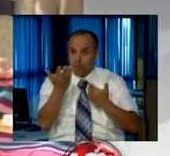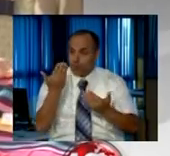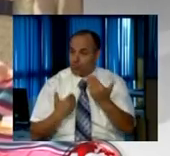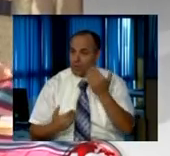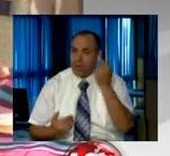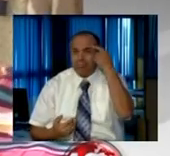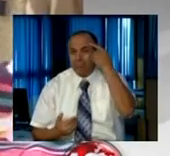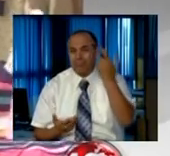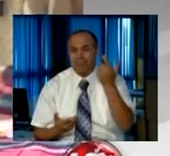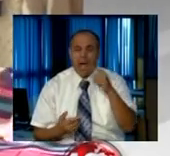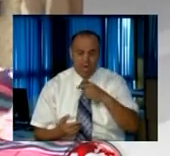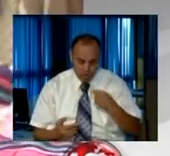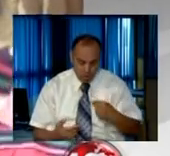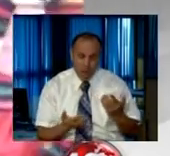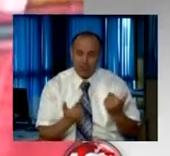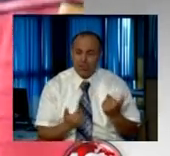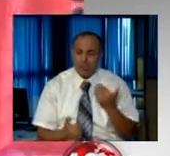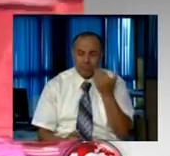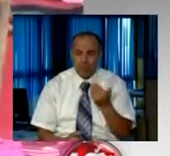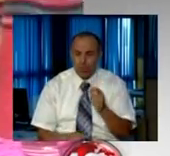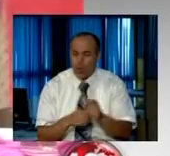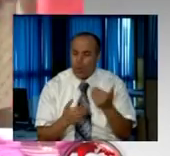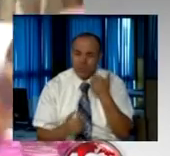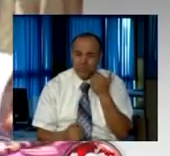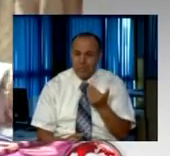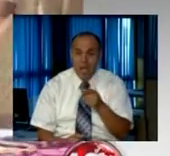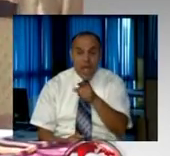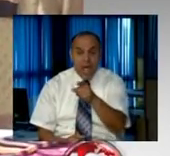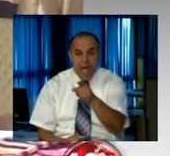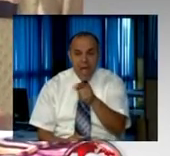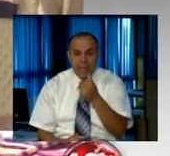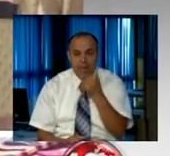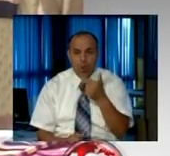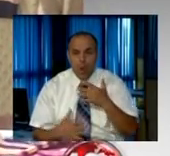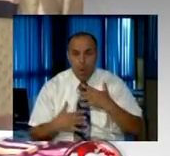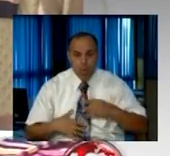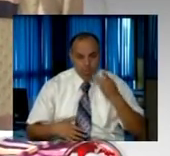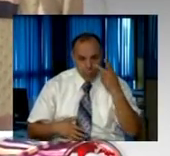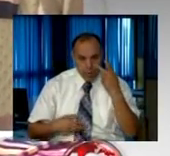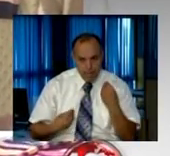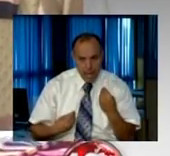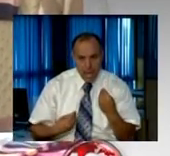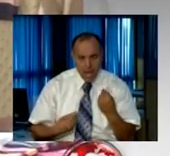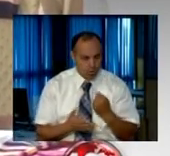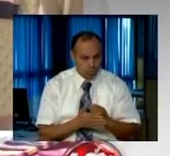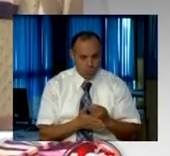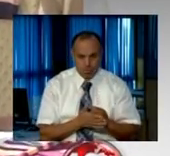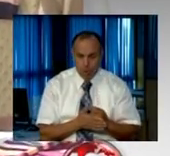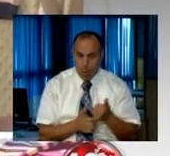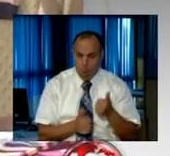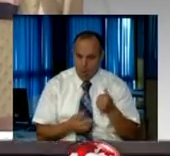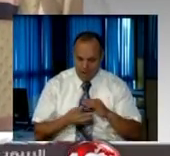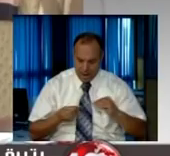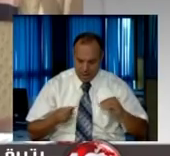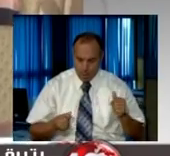هذا العشوائي، هذاك هو. احنا هك تشوف ما شاء الله نعملوا في حاجات موديلات هايلين، السلعة نجيبوا فيها زاد الماتير بريمير